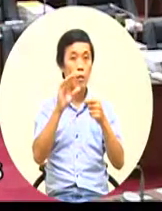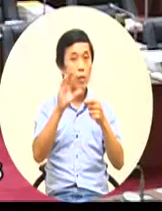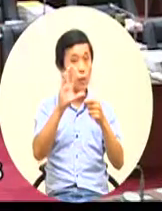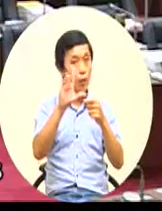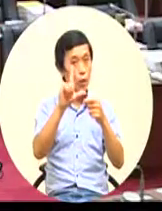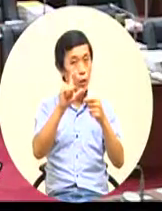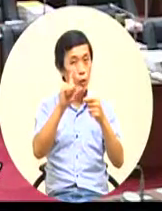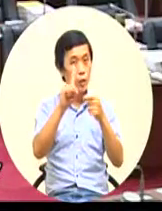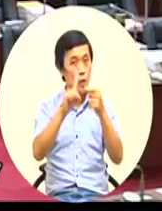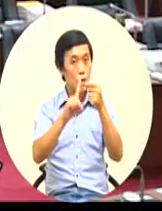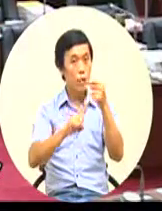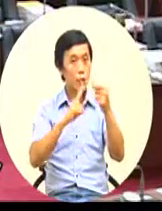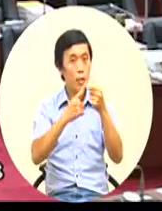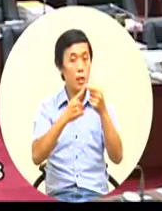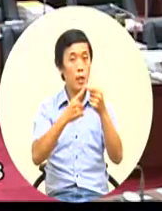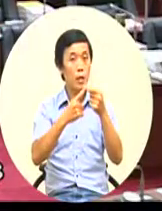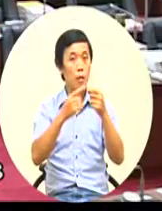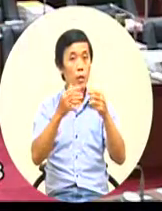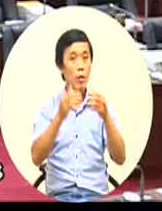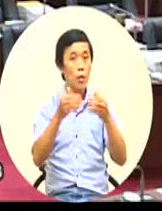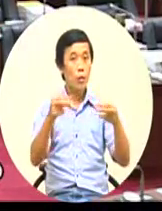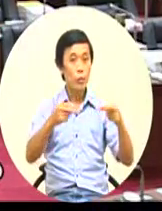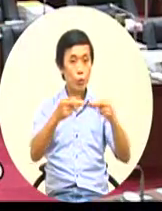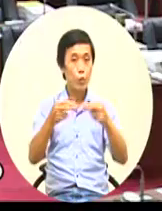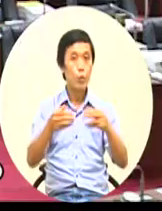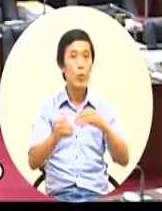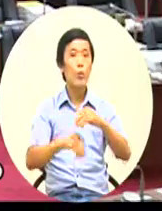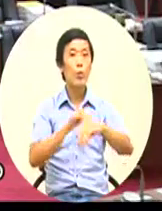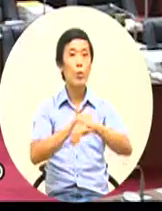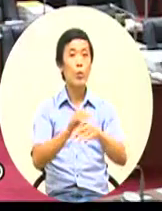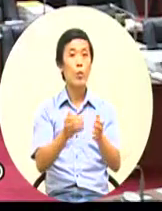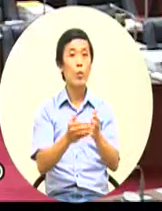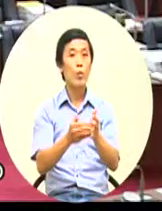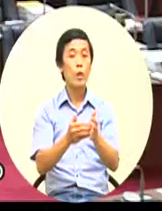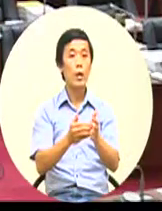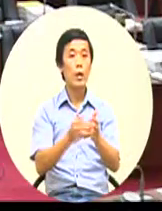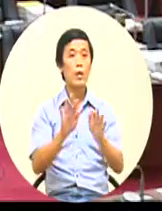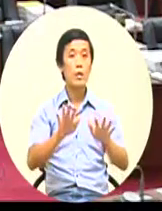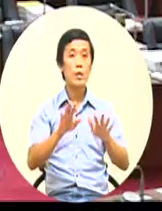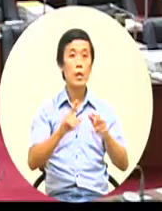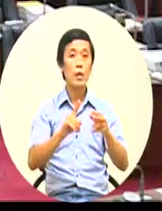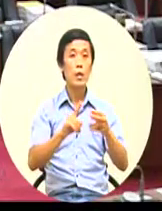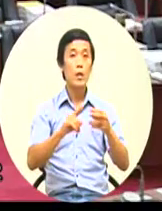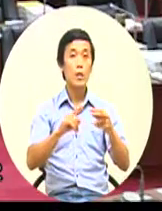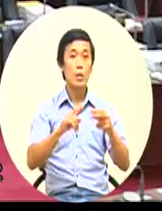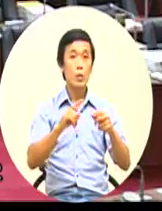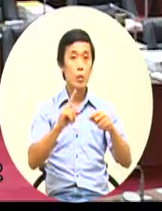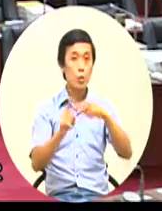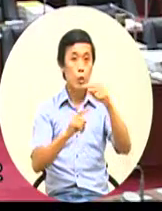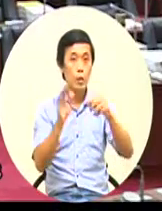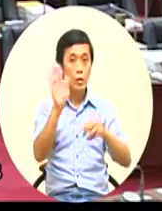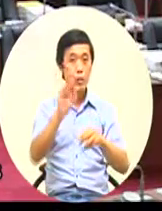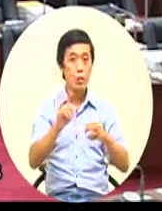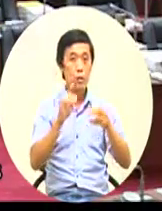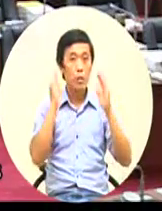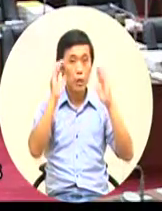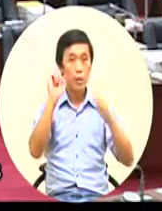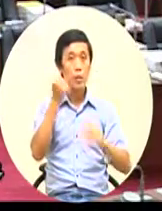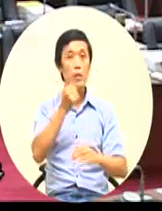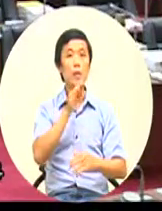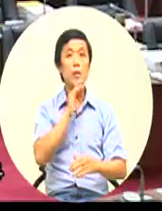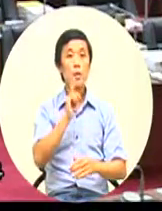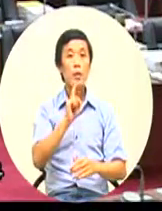完成了啊，所以通到现在，转型正义是什么意思？就是民主时代的政